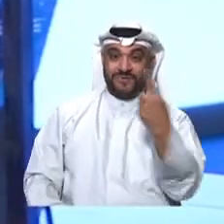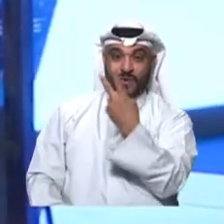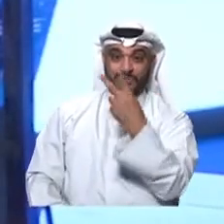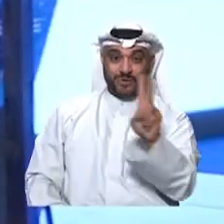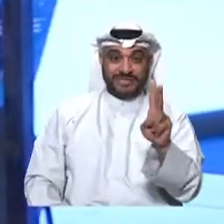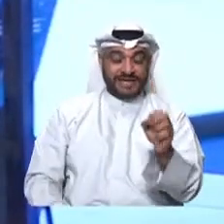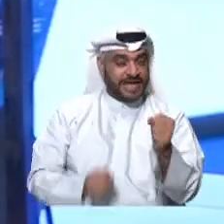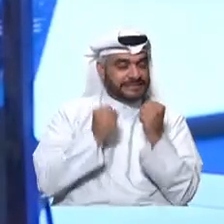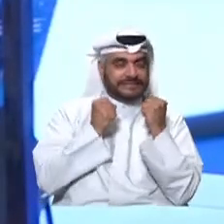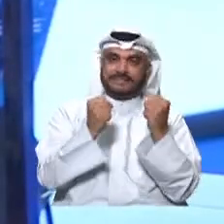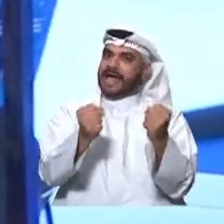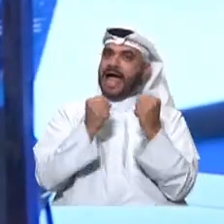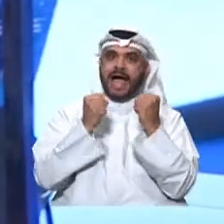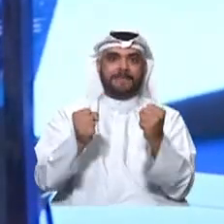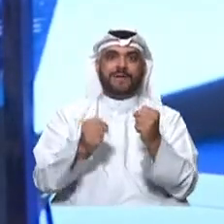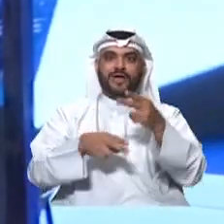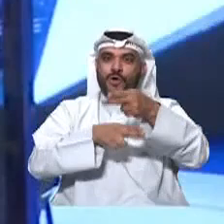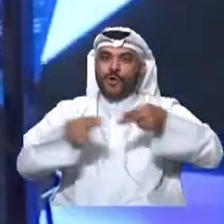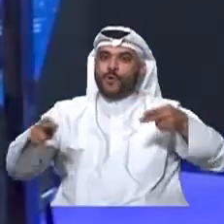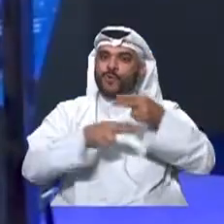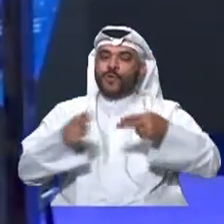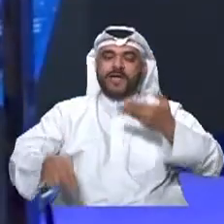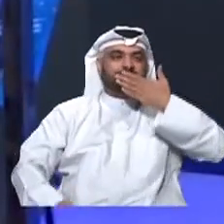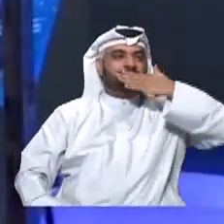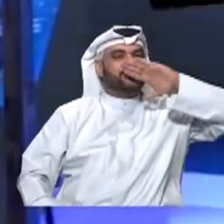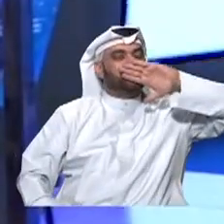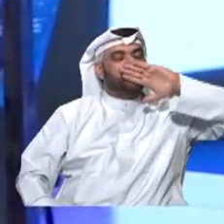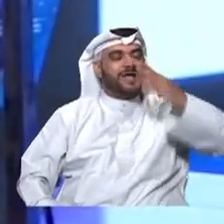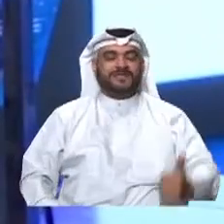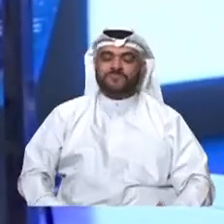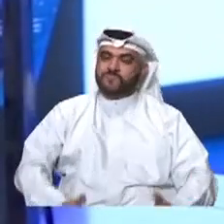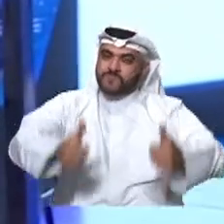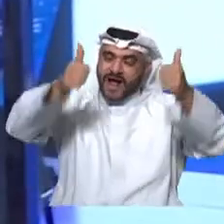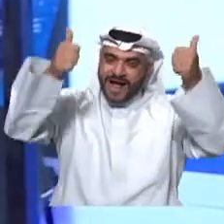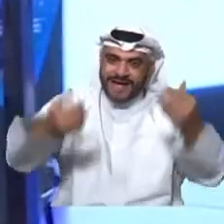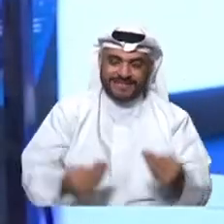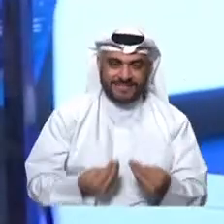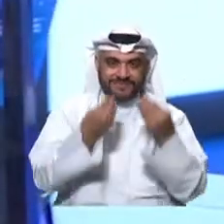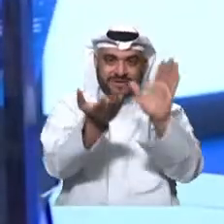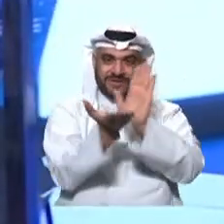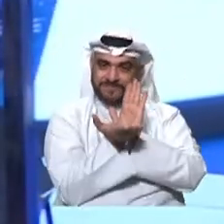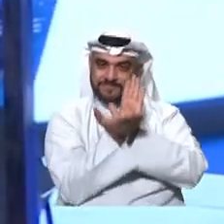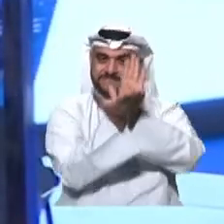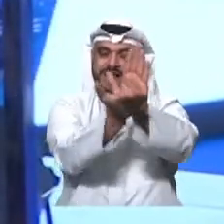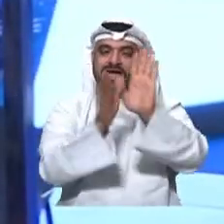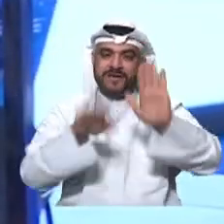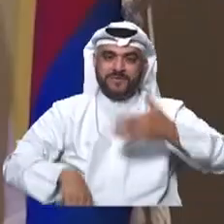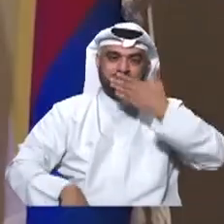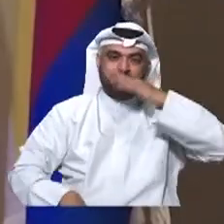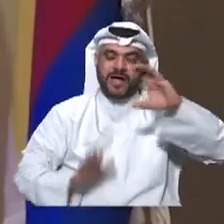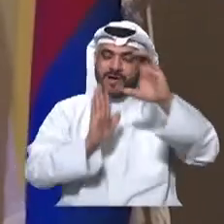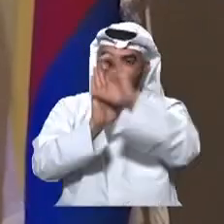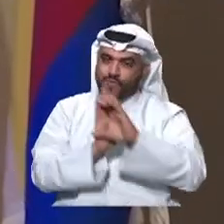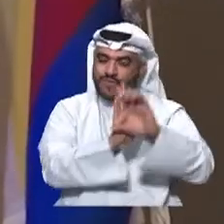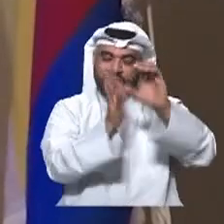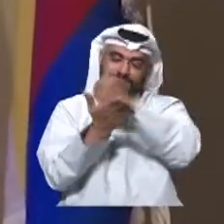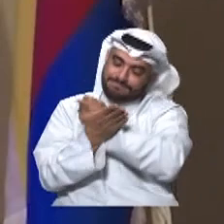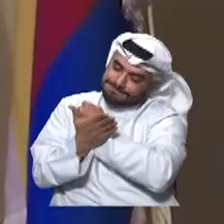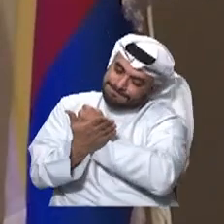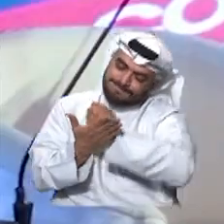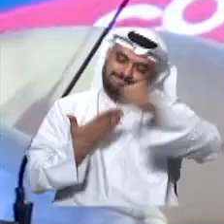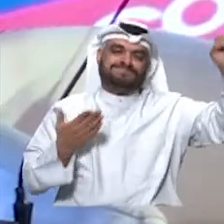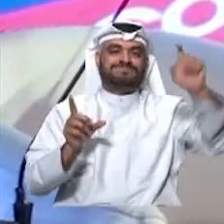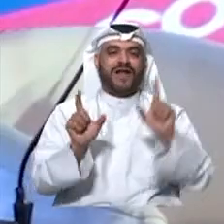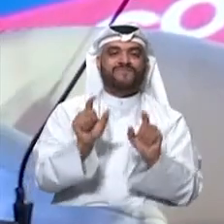صعبة، لكن الحمد لله البنوك الكويتية عدت المرحلة، واعتقد الحين موضوع كوفيد صار وراء ظهورنا إن شاء الله. يأتي المؤتمر